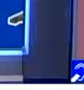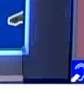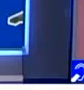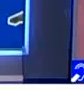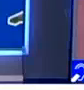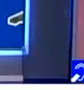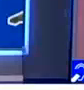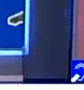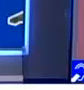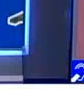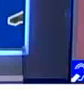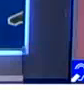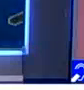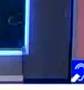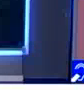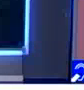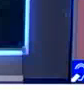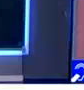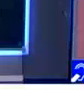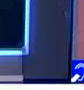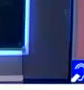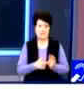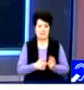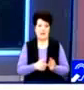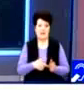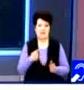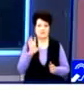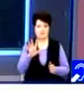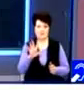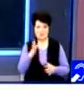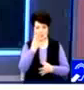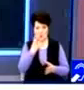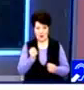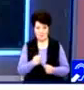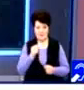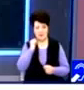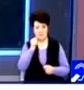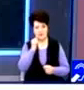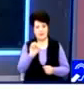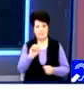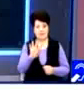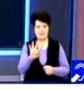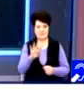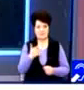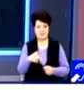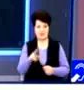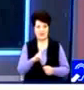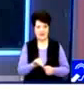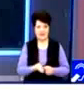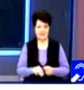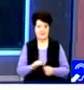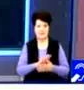14 și 16° în capitală la noapte se vor înregistra 5° iar maxima de mâine va indica 14° în